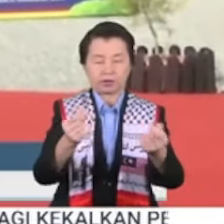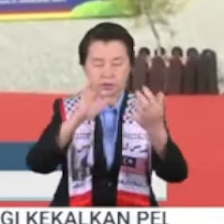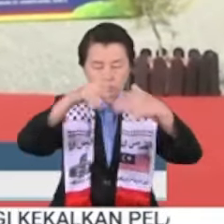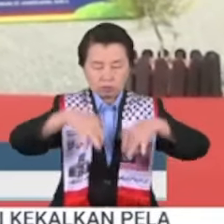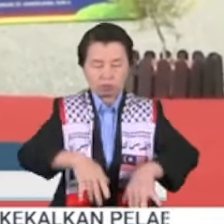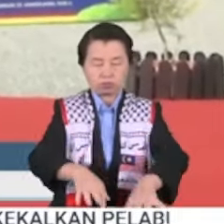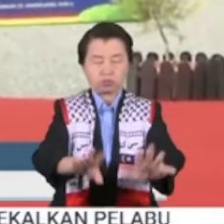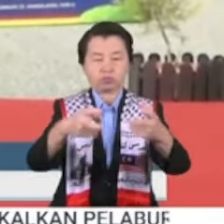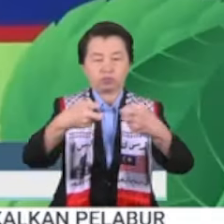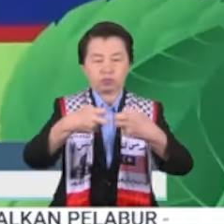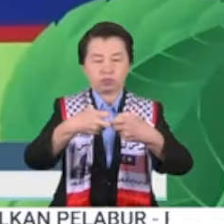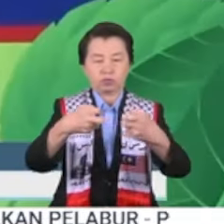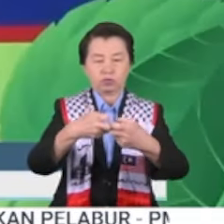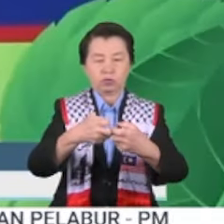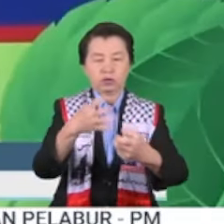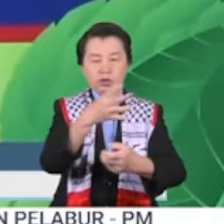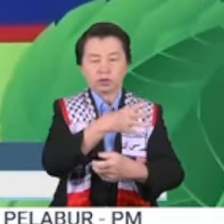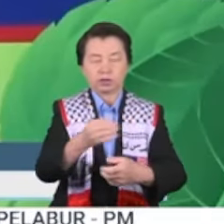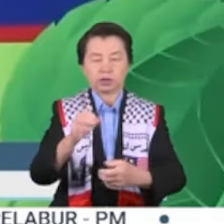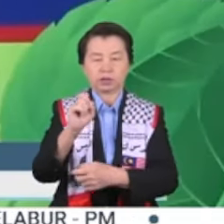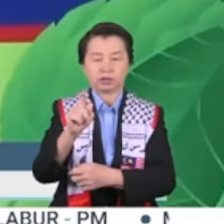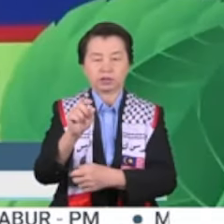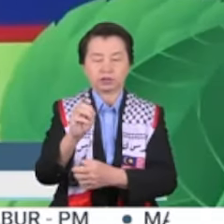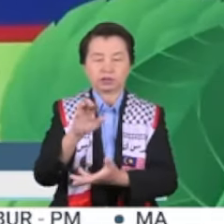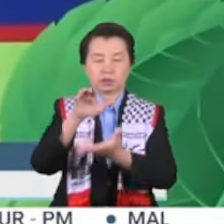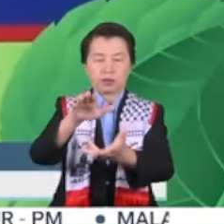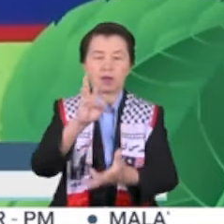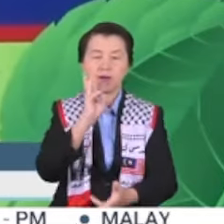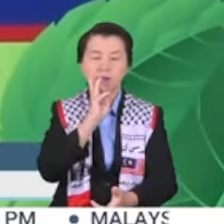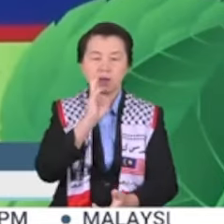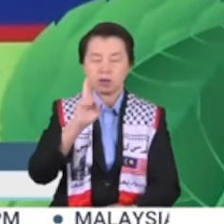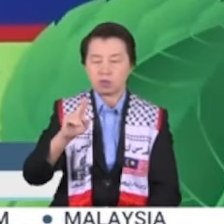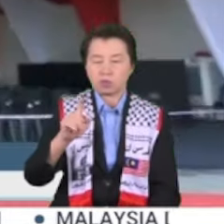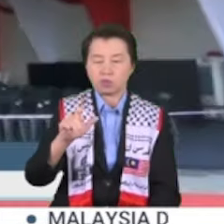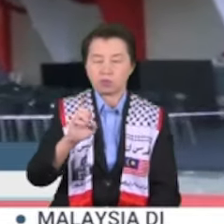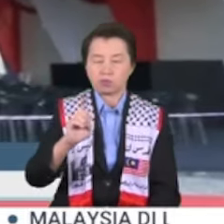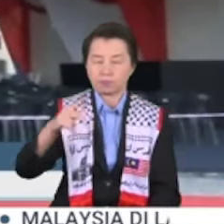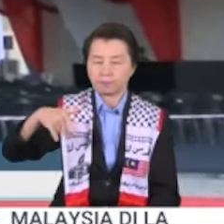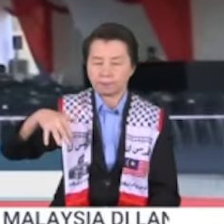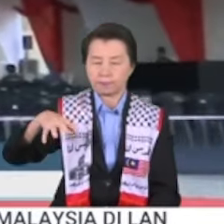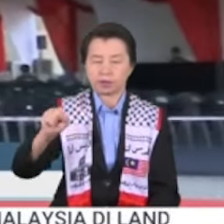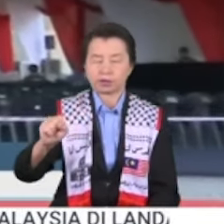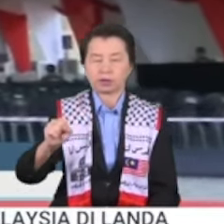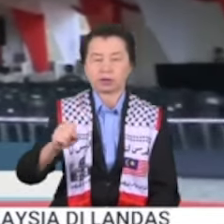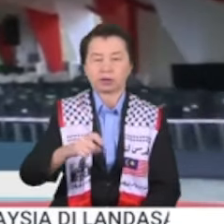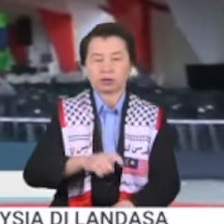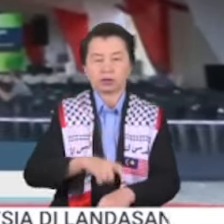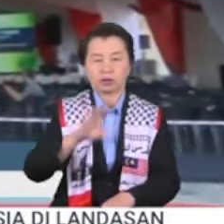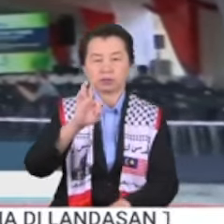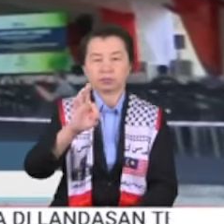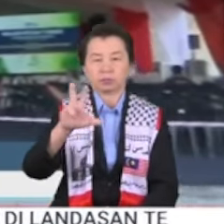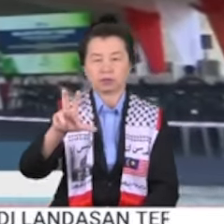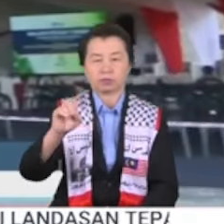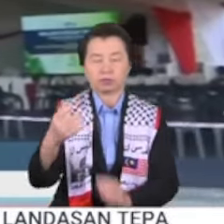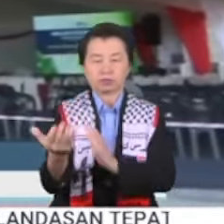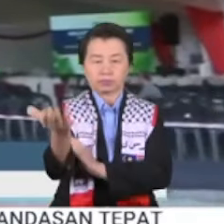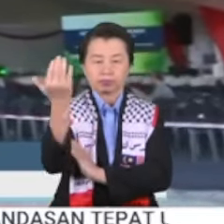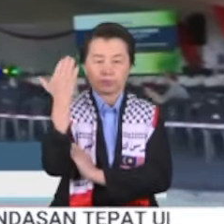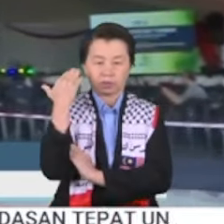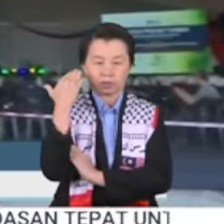empangan hidroelektrik Ulu Padas dan skim bekalan air Ulu Padas Kemabung kira-kira 9.30